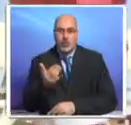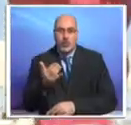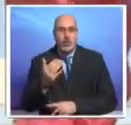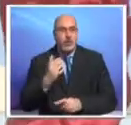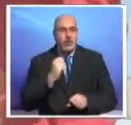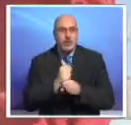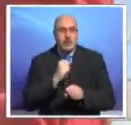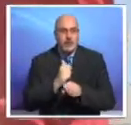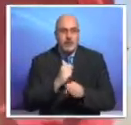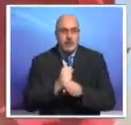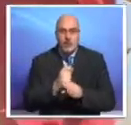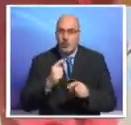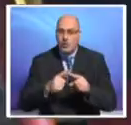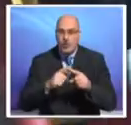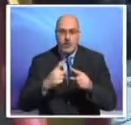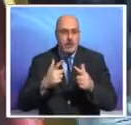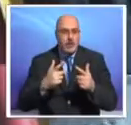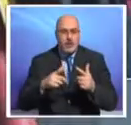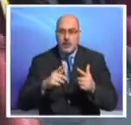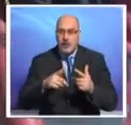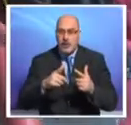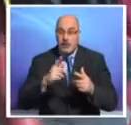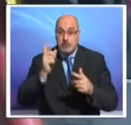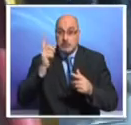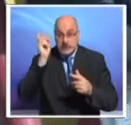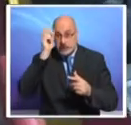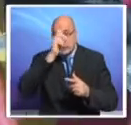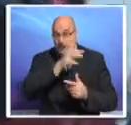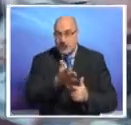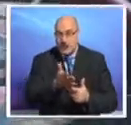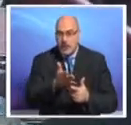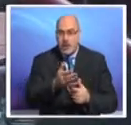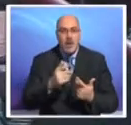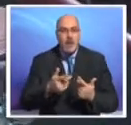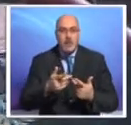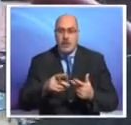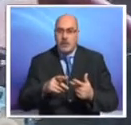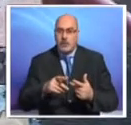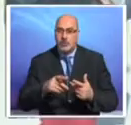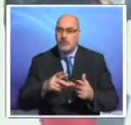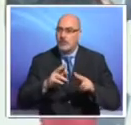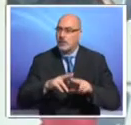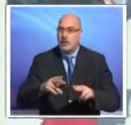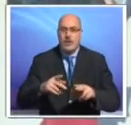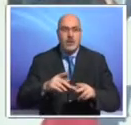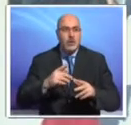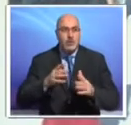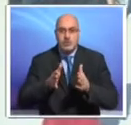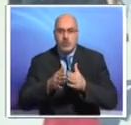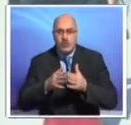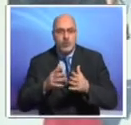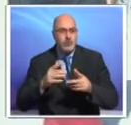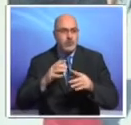والغوص والتعمق في معطيات ليس من السهل الكشف عنها، لكن الأرض لم تبخل من تقربت